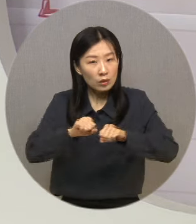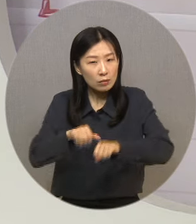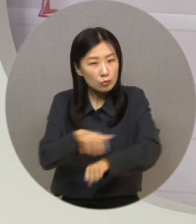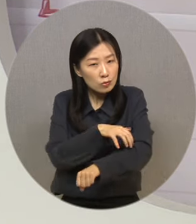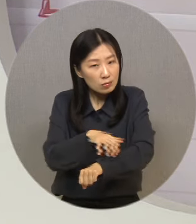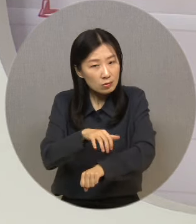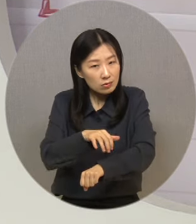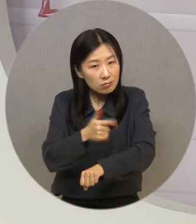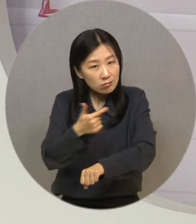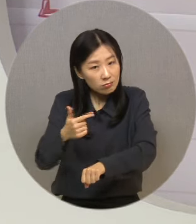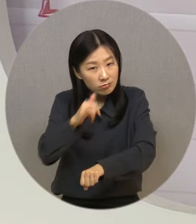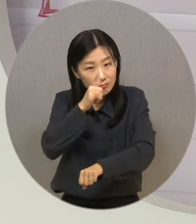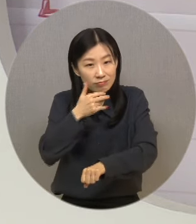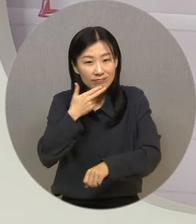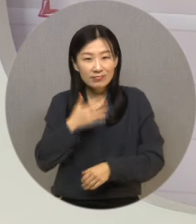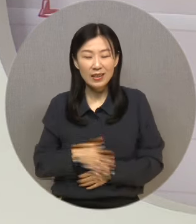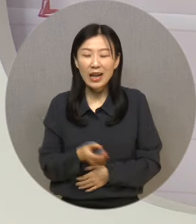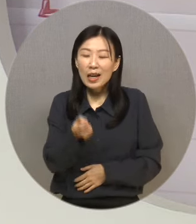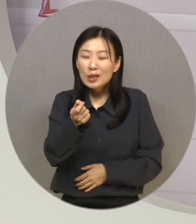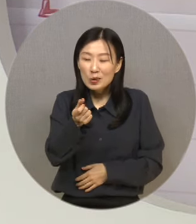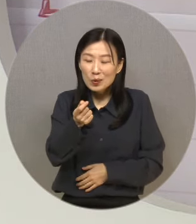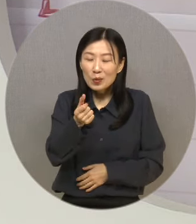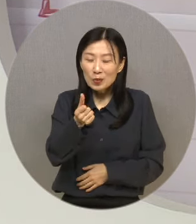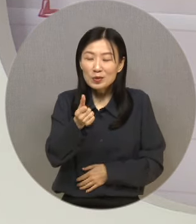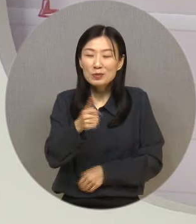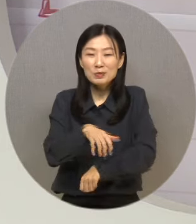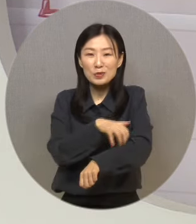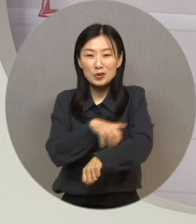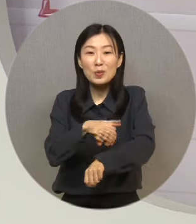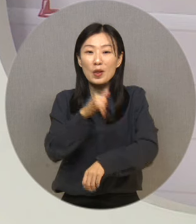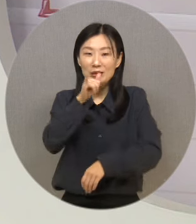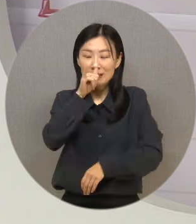있으신가요? 아니요, 조금 불편하고요.